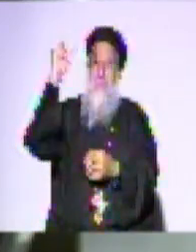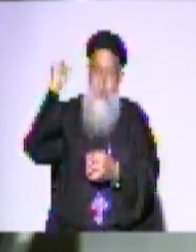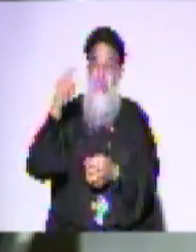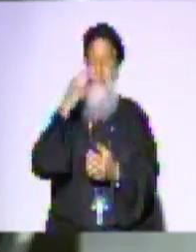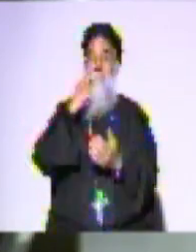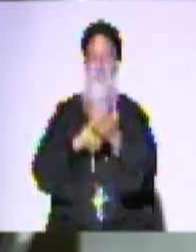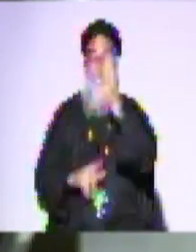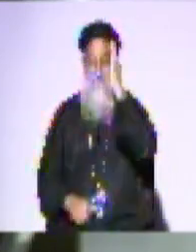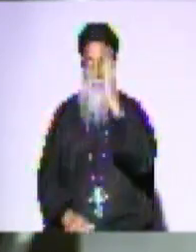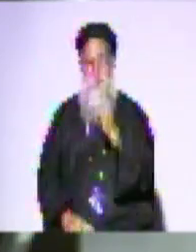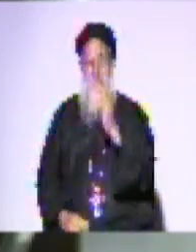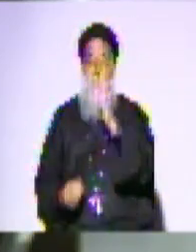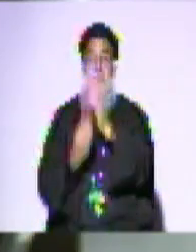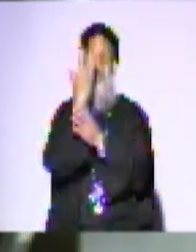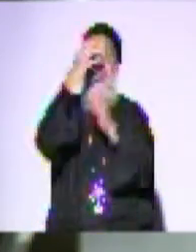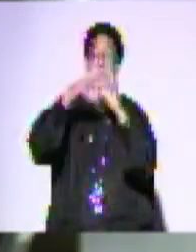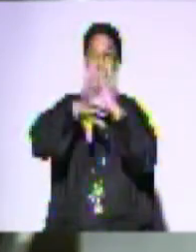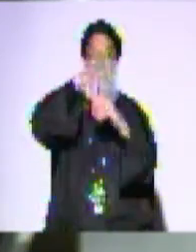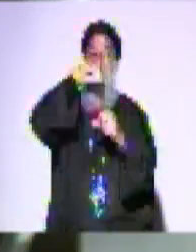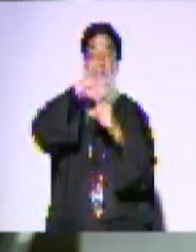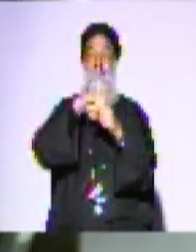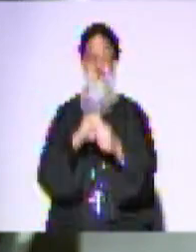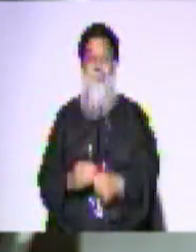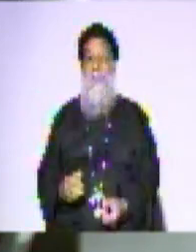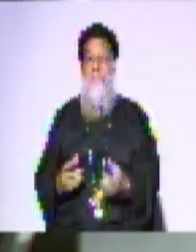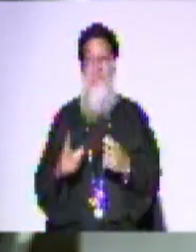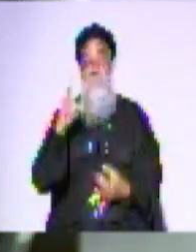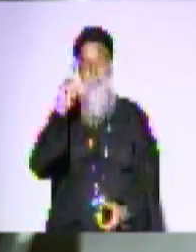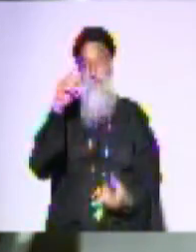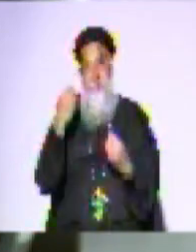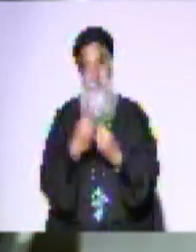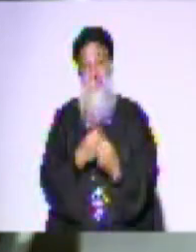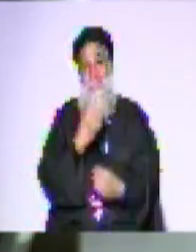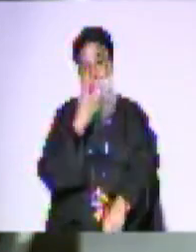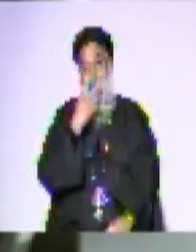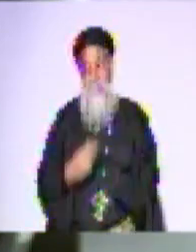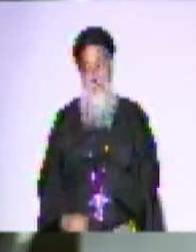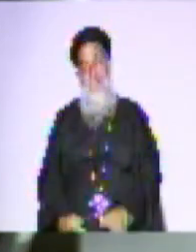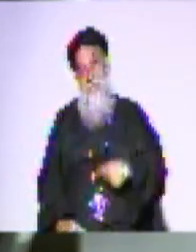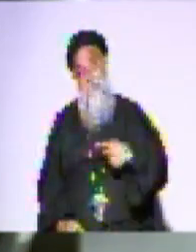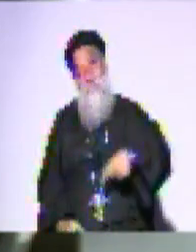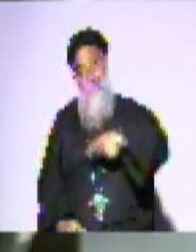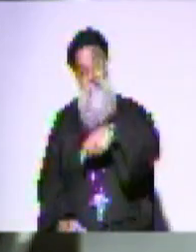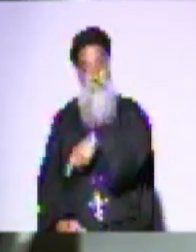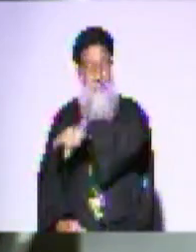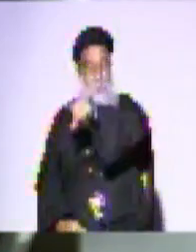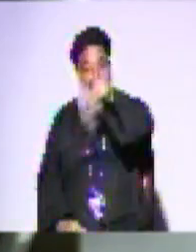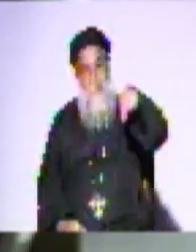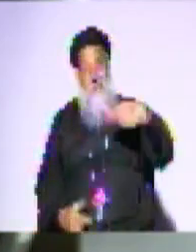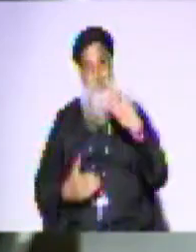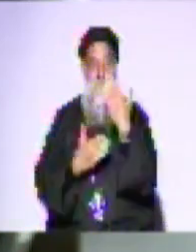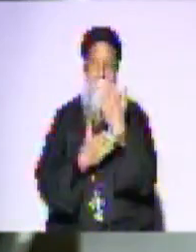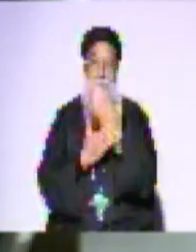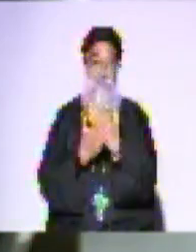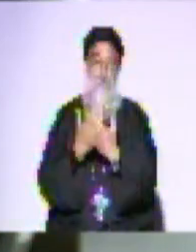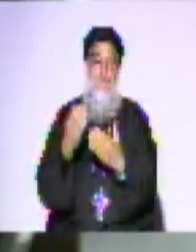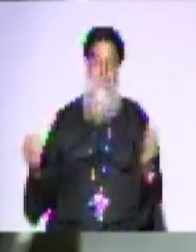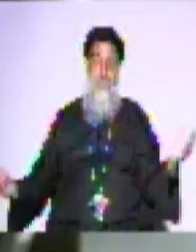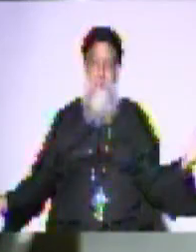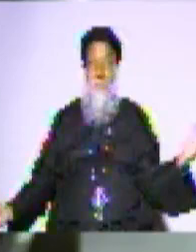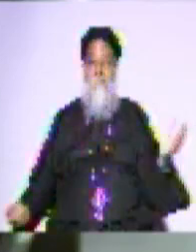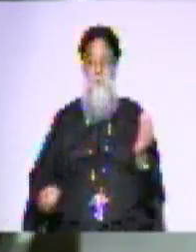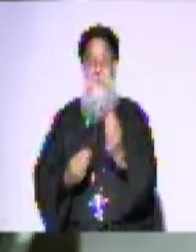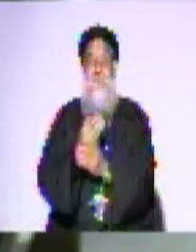الخلقة. فكما كانت الخلقة من الماء والروح، هكذا يكون تجديد الخلقة